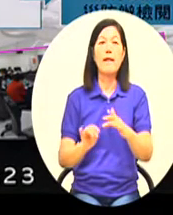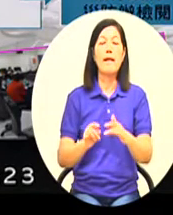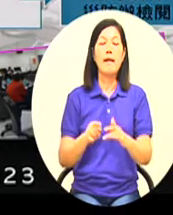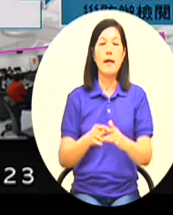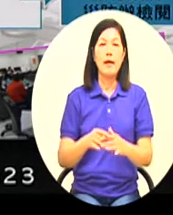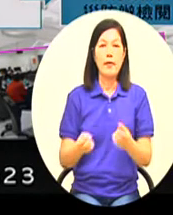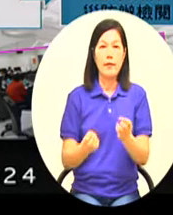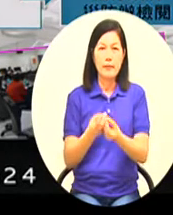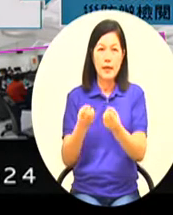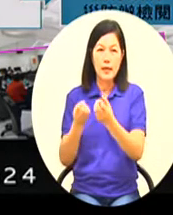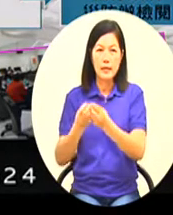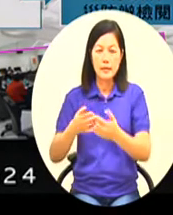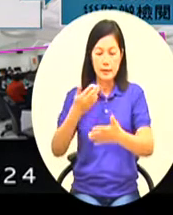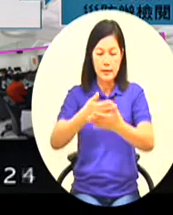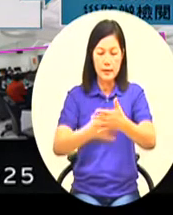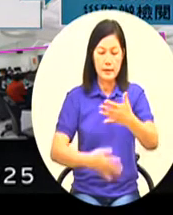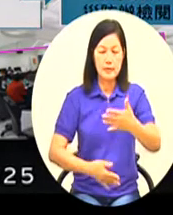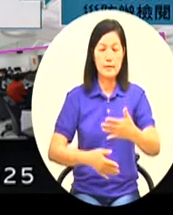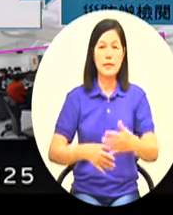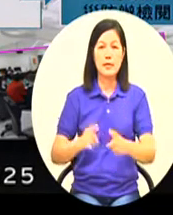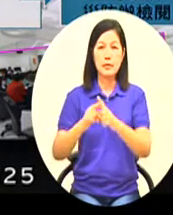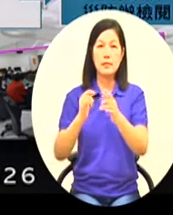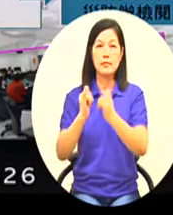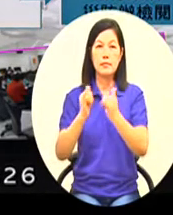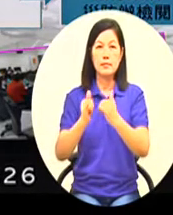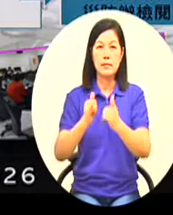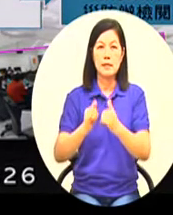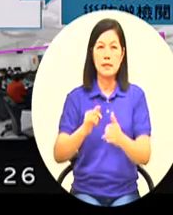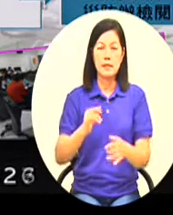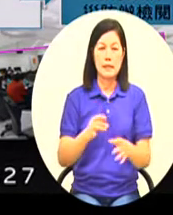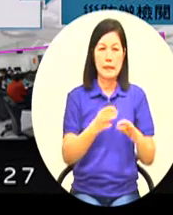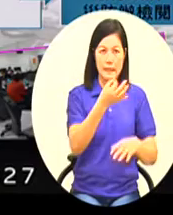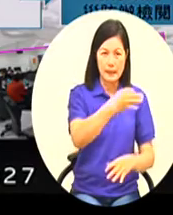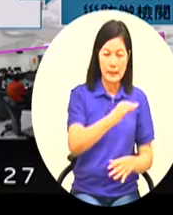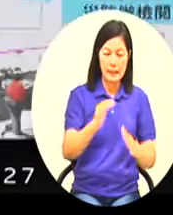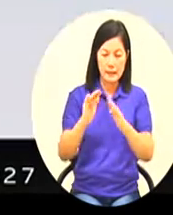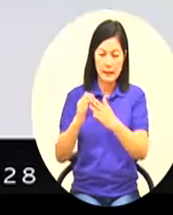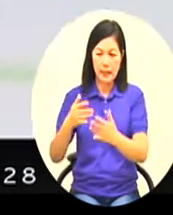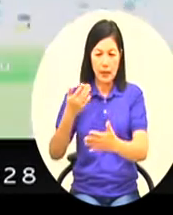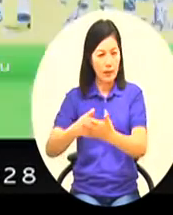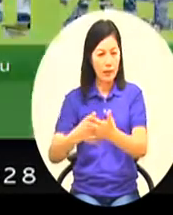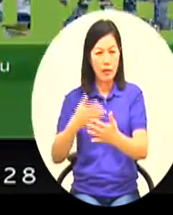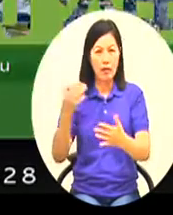灾害造成之市民生命财产损失，强化各项